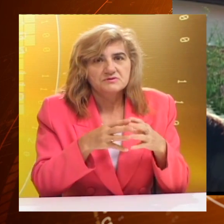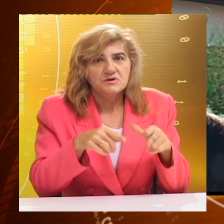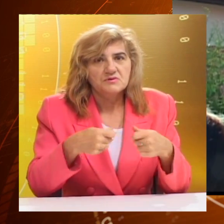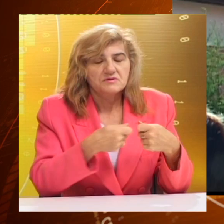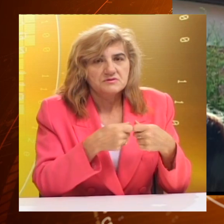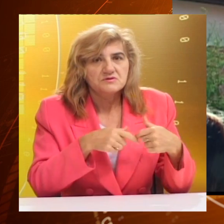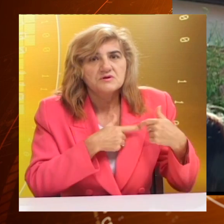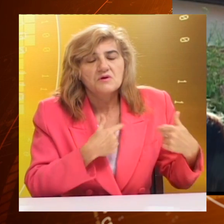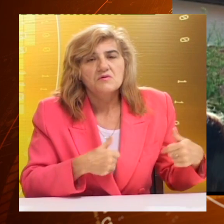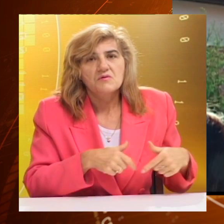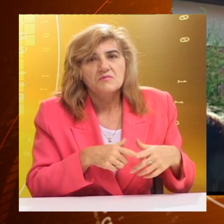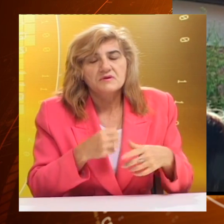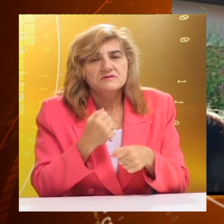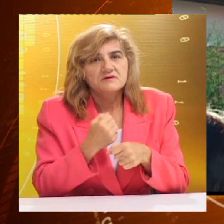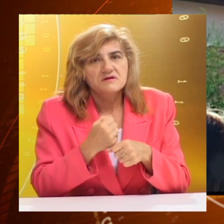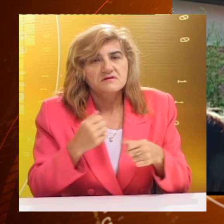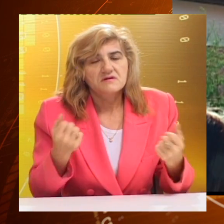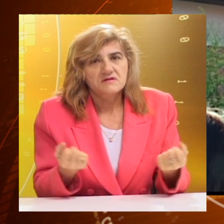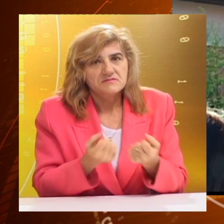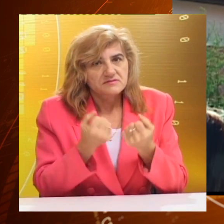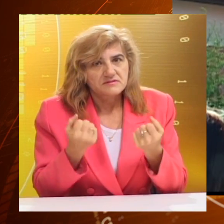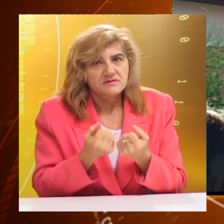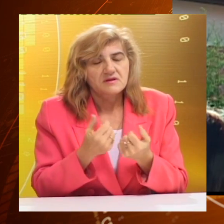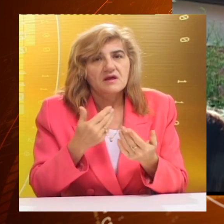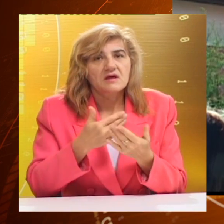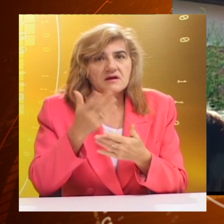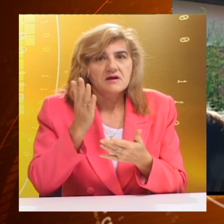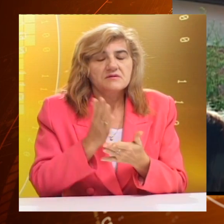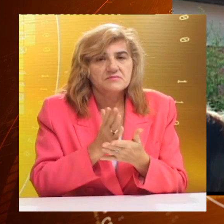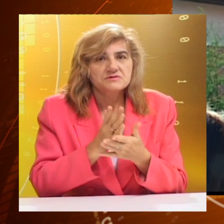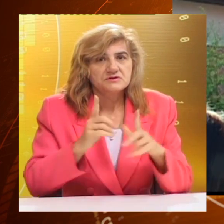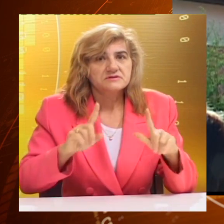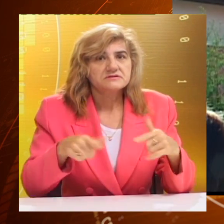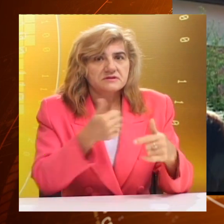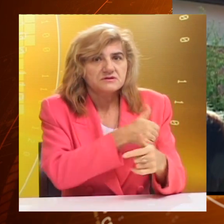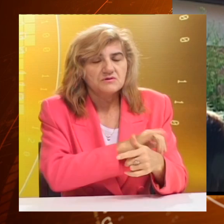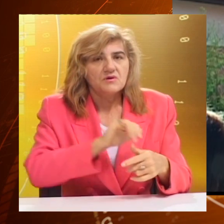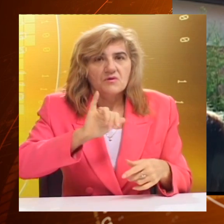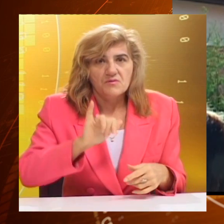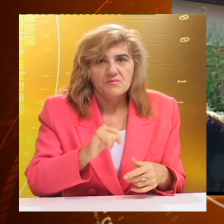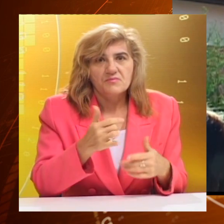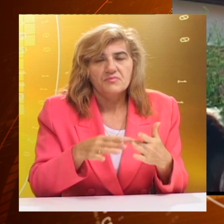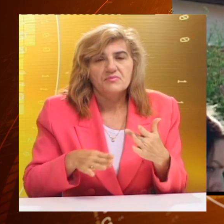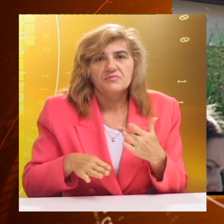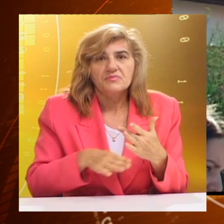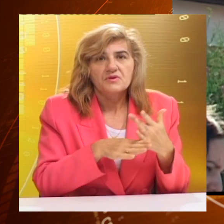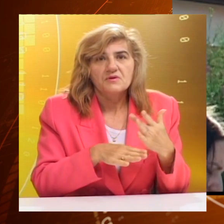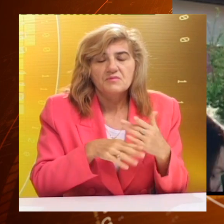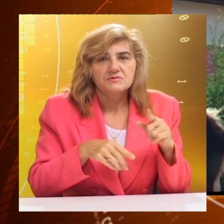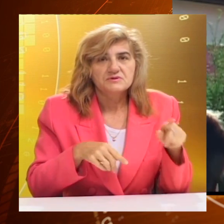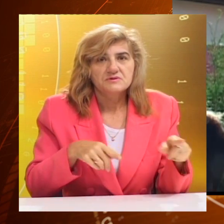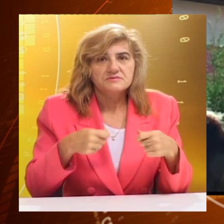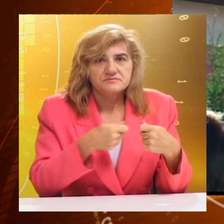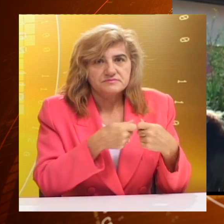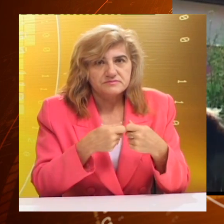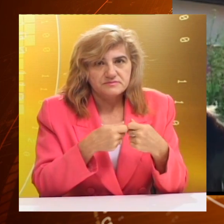bavi društveno-humanitarnim radom. Grad će i u sledećoj godini opredeliti dovoljna sredstva za sve organizacije